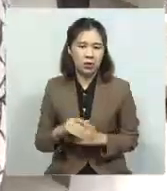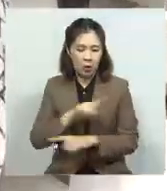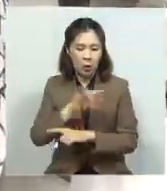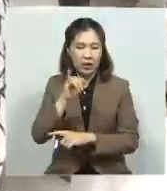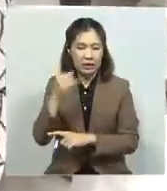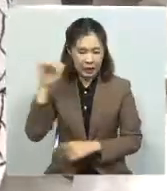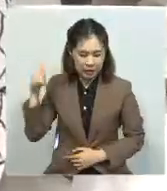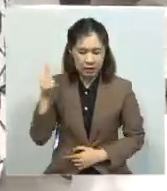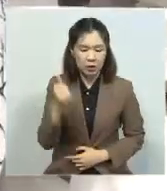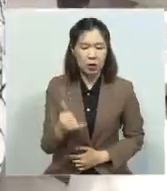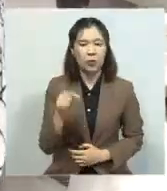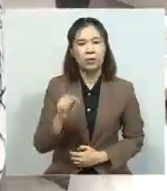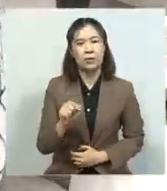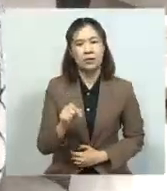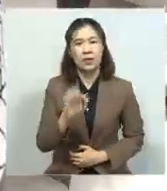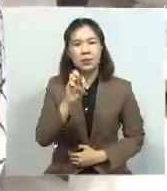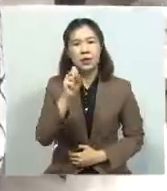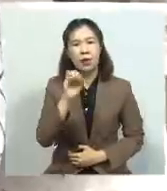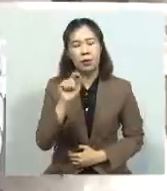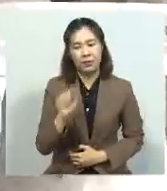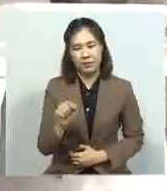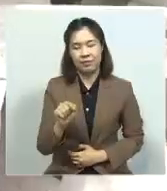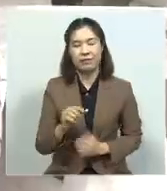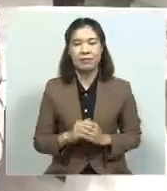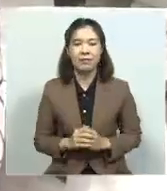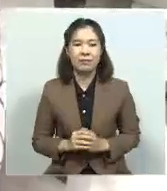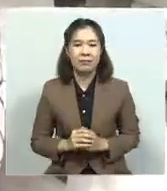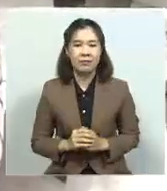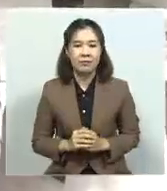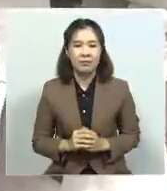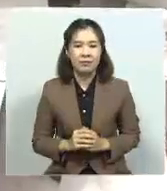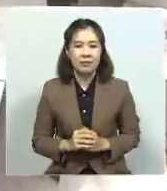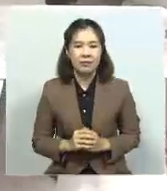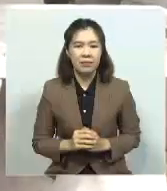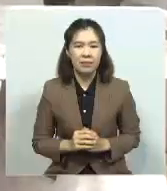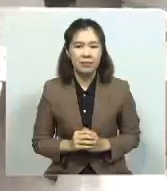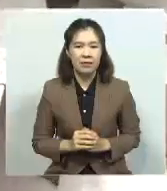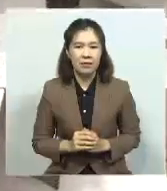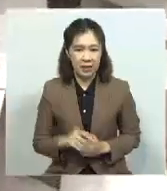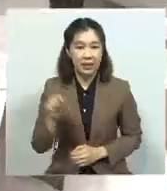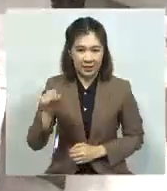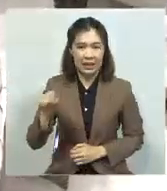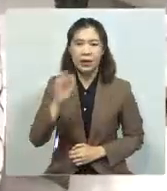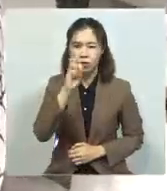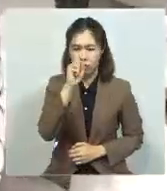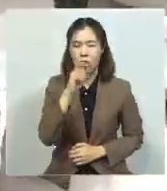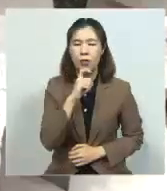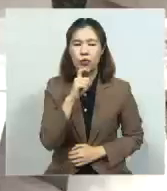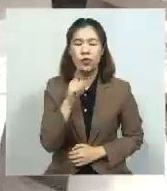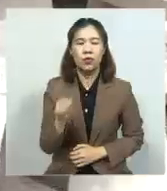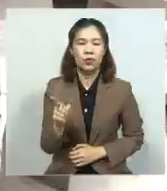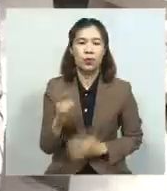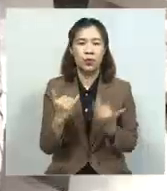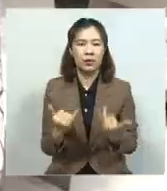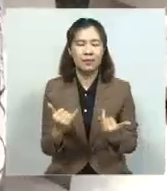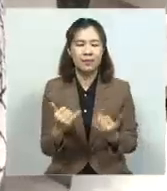าสอบที่นี ่ตอนนี้น้องก็สอบอยู่ทางไหนเ ใช่สอบที่เนี่ยค่ะสอบที่วัดสิงห์เนี่ยวัน